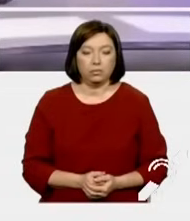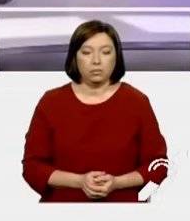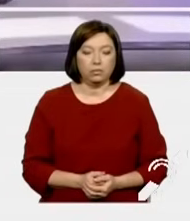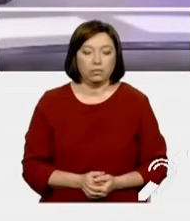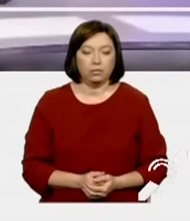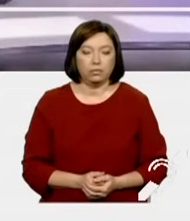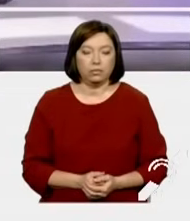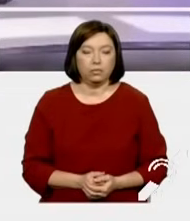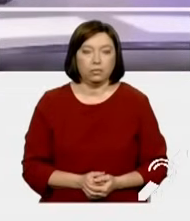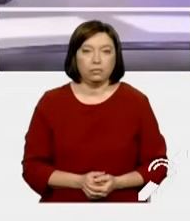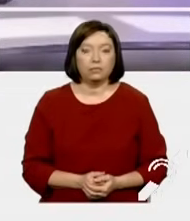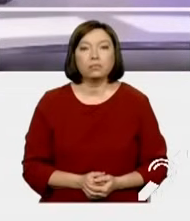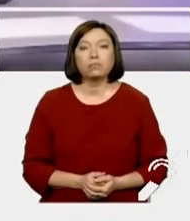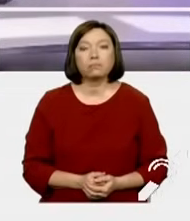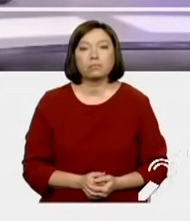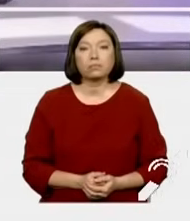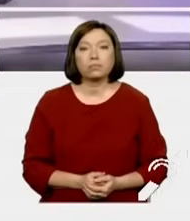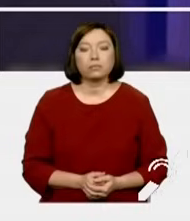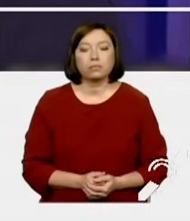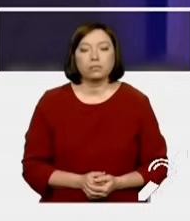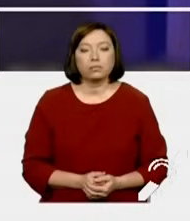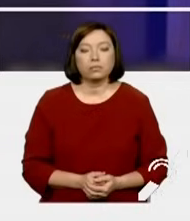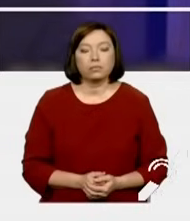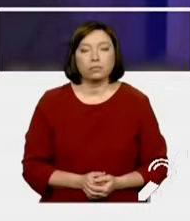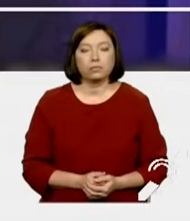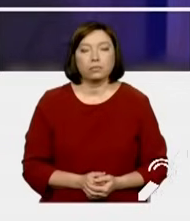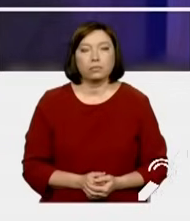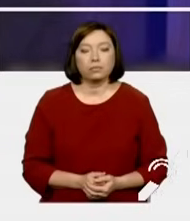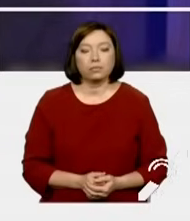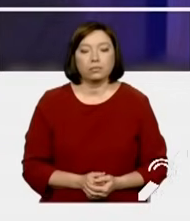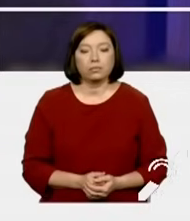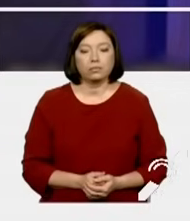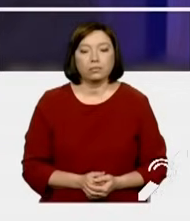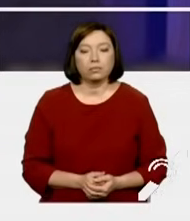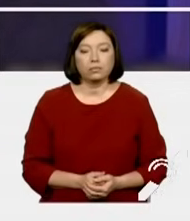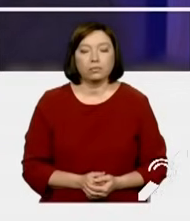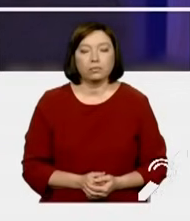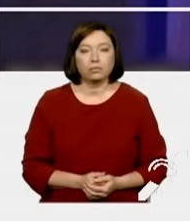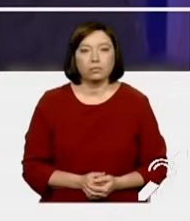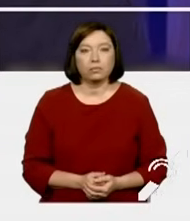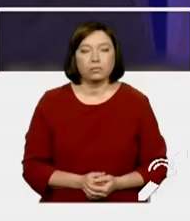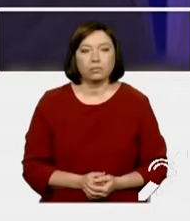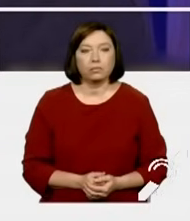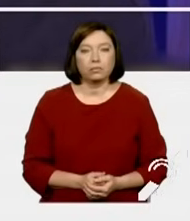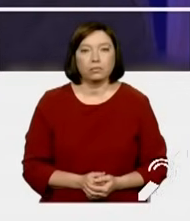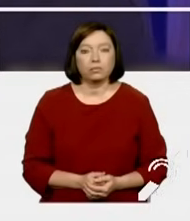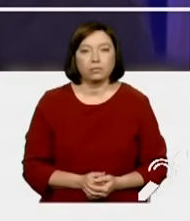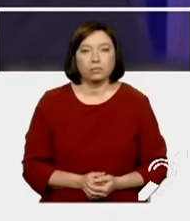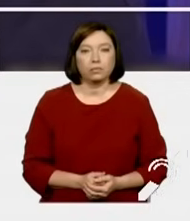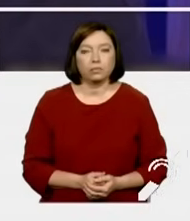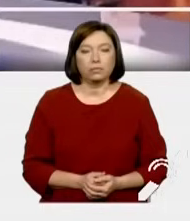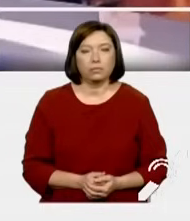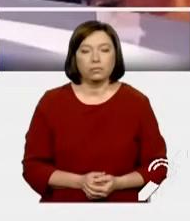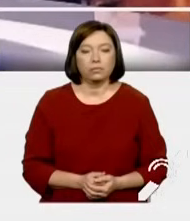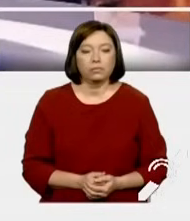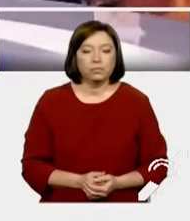вони сьогодні мають війну, яка поступово йде вглиб Російської Федерації. Чи буде це їх лякати? Так. Чи